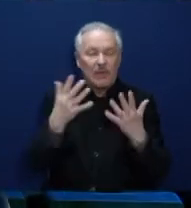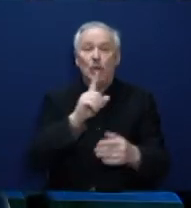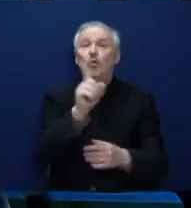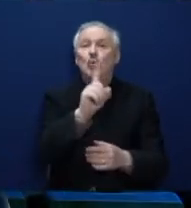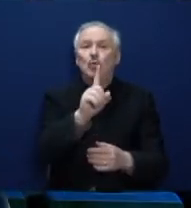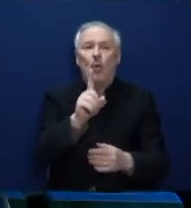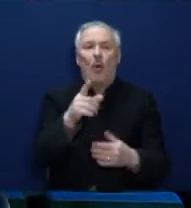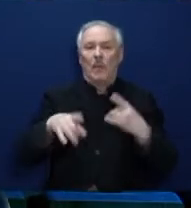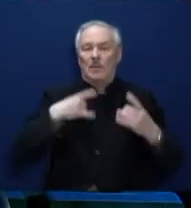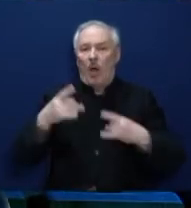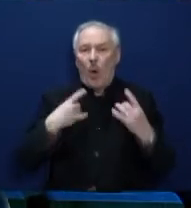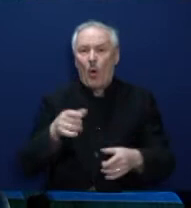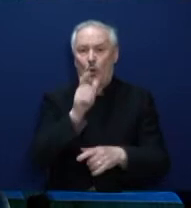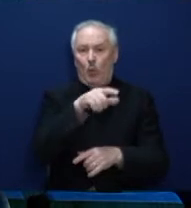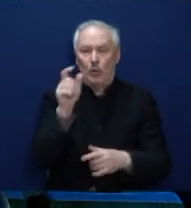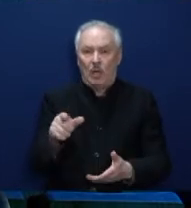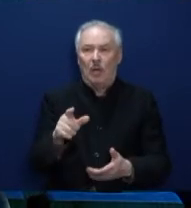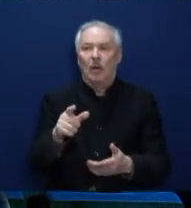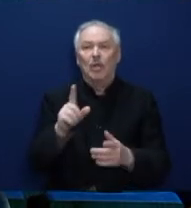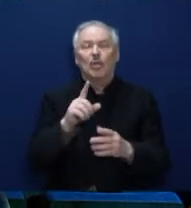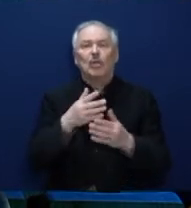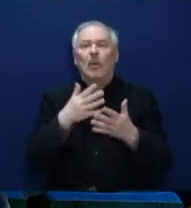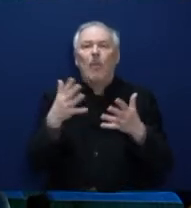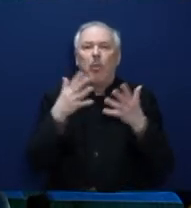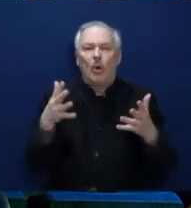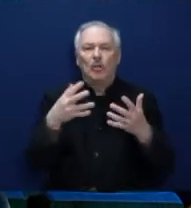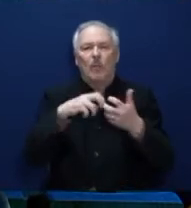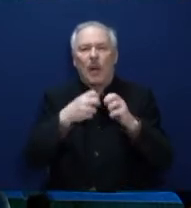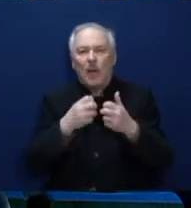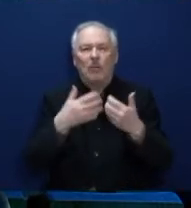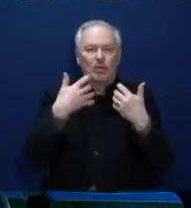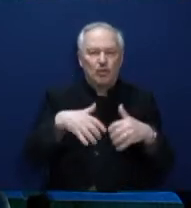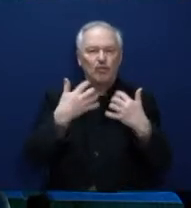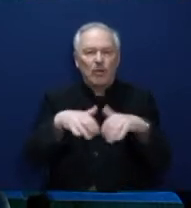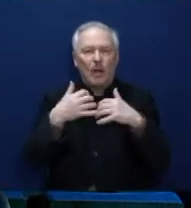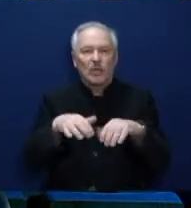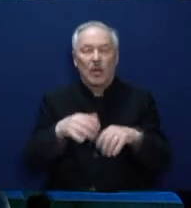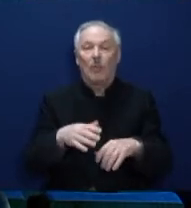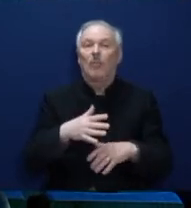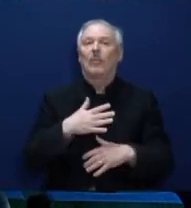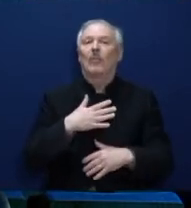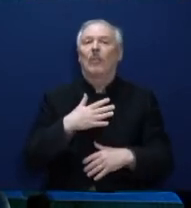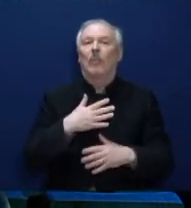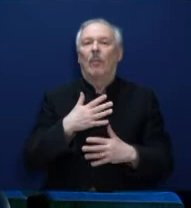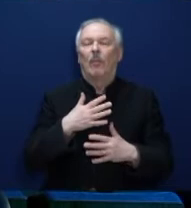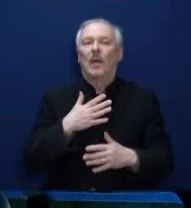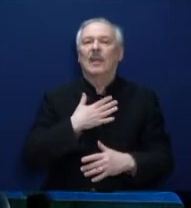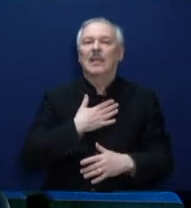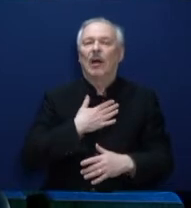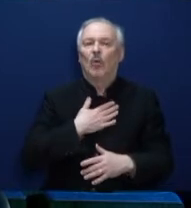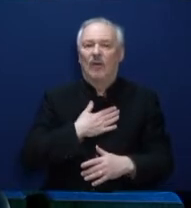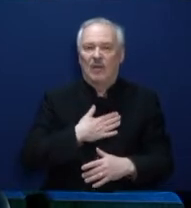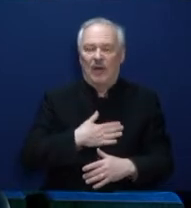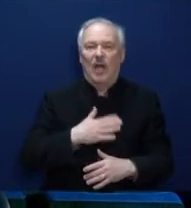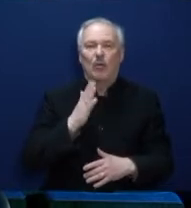людей, чем больше мы решаем проблем, тем мы удовлетворяем запрос жителей и,